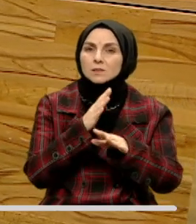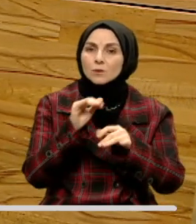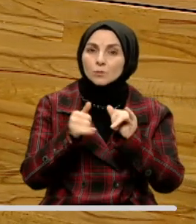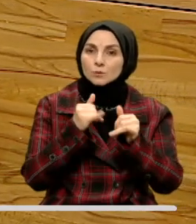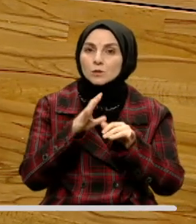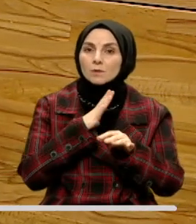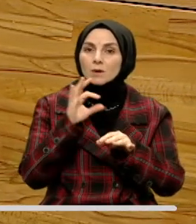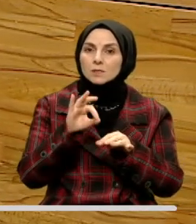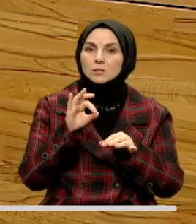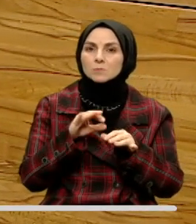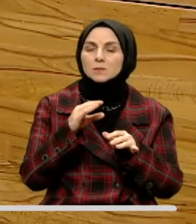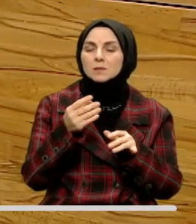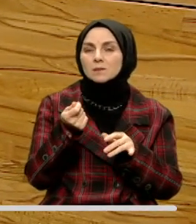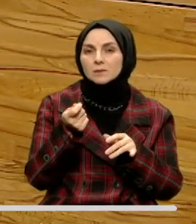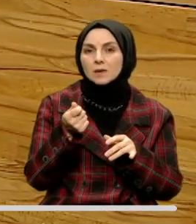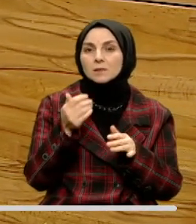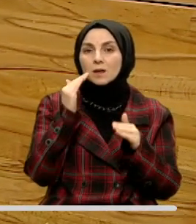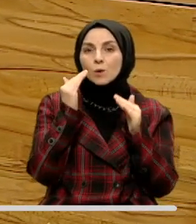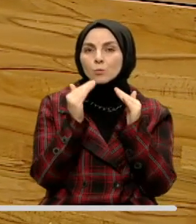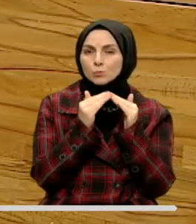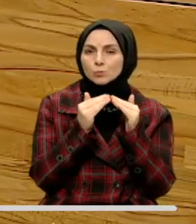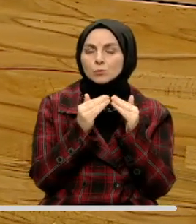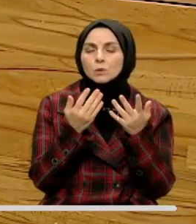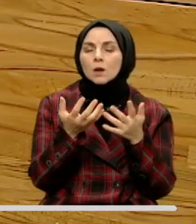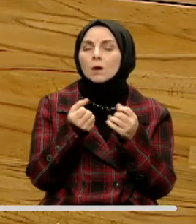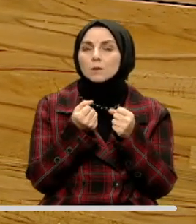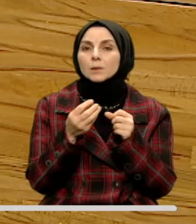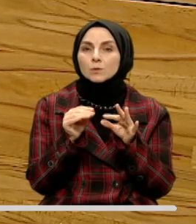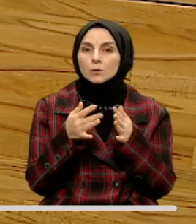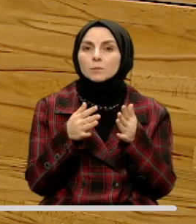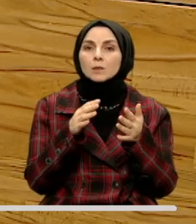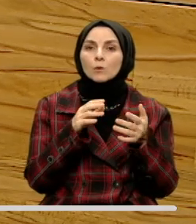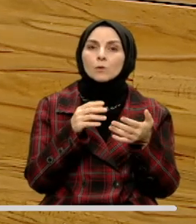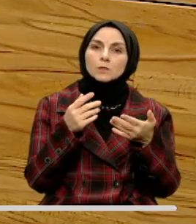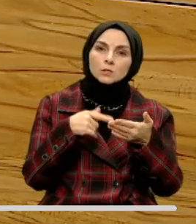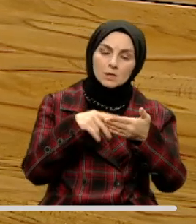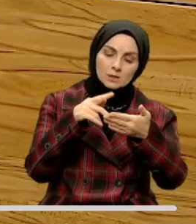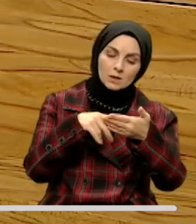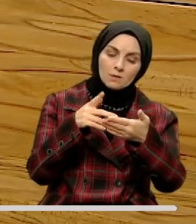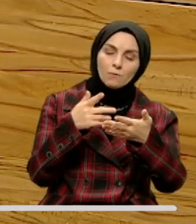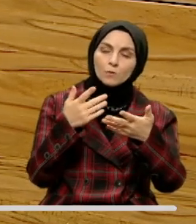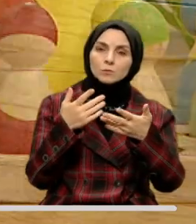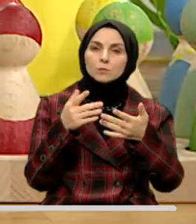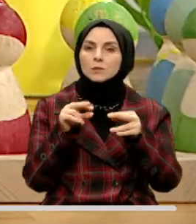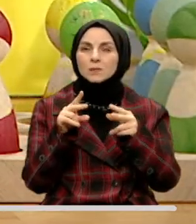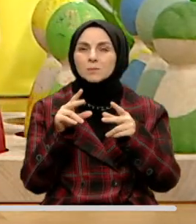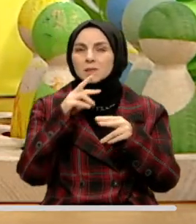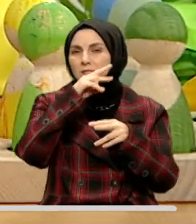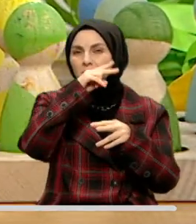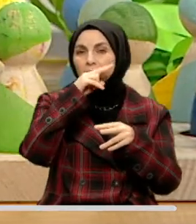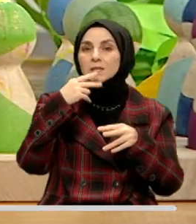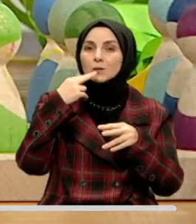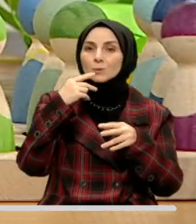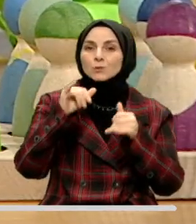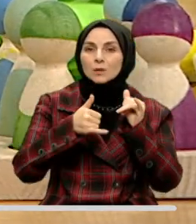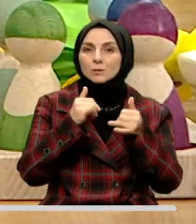daha uygun, tabii. Çeşitler daha fazla. Tabii işin içine teknoloji çıktı. Renkli, konuşan, farklı sınırı farklı. Yok.